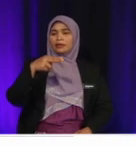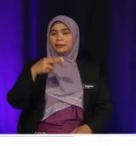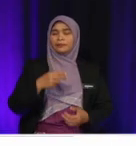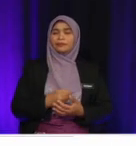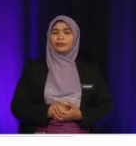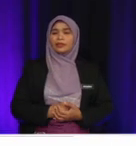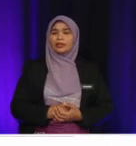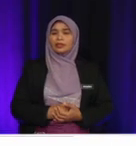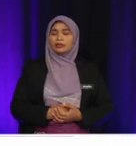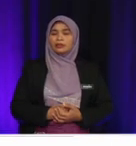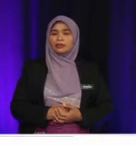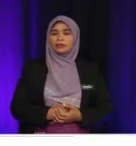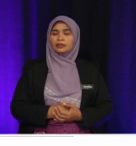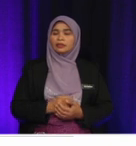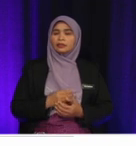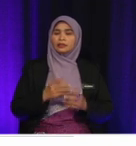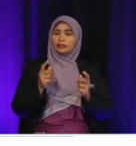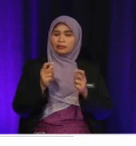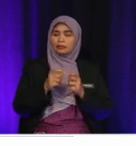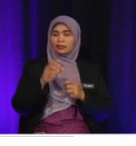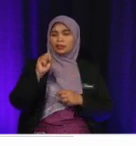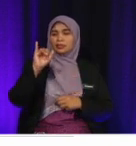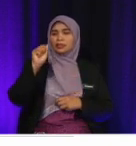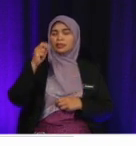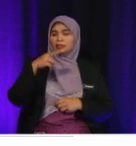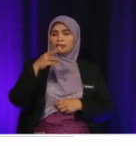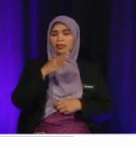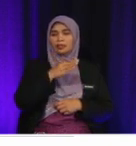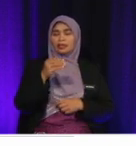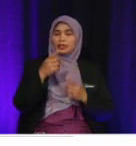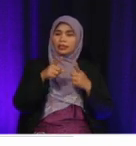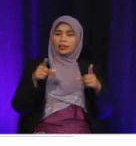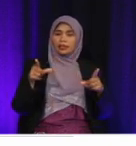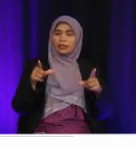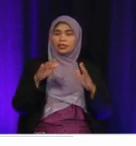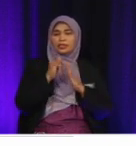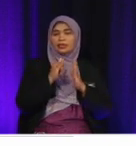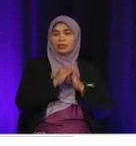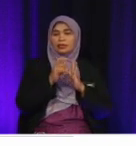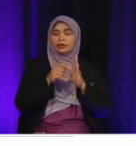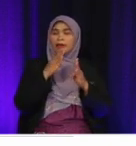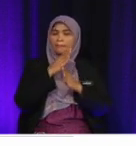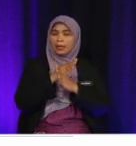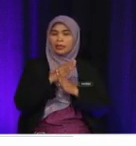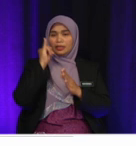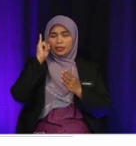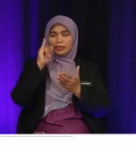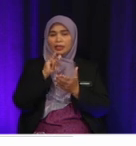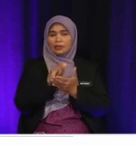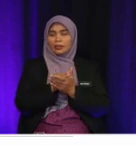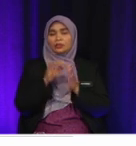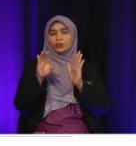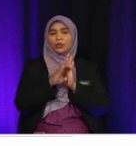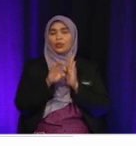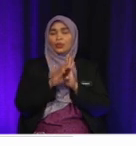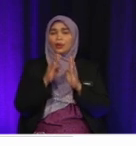Jamaah seperti khawarij Syiah dan muktazilah ya syarat terbatal Iman contoh terbatal iman